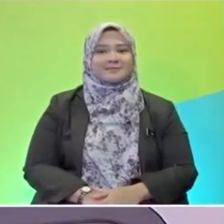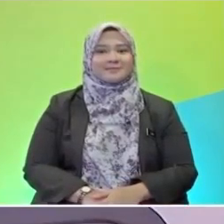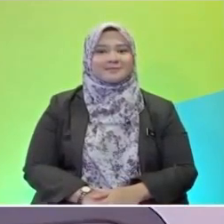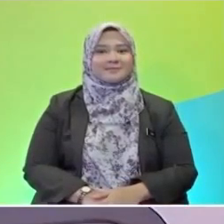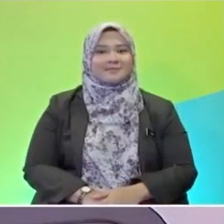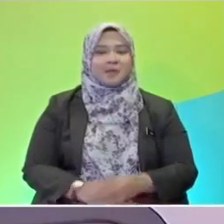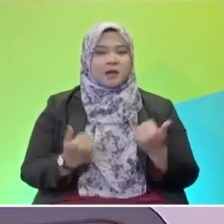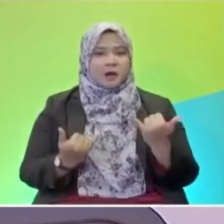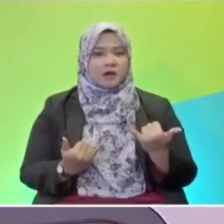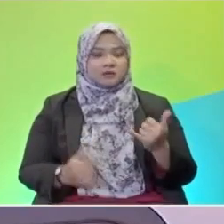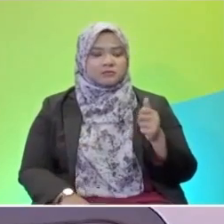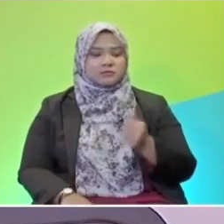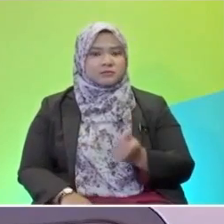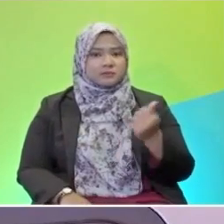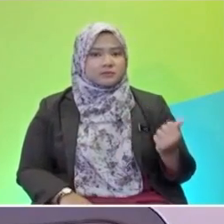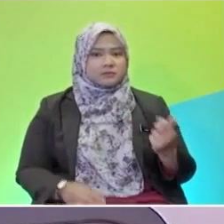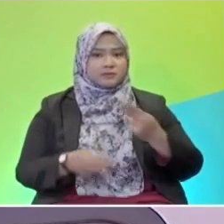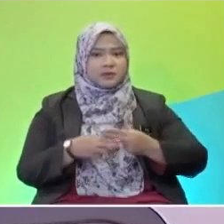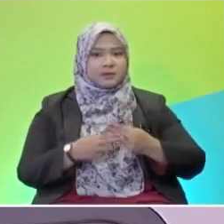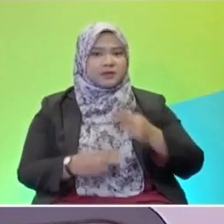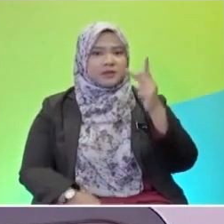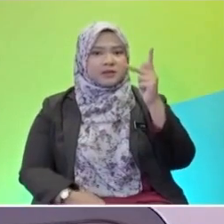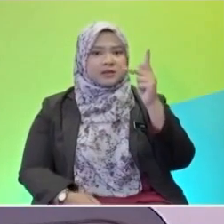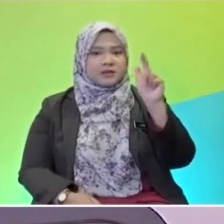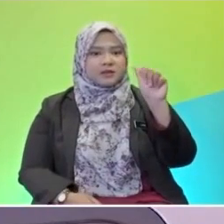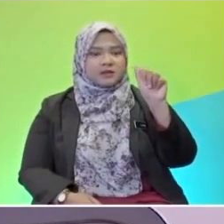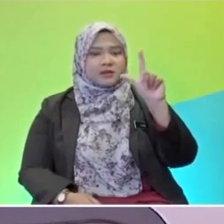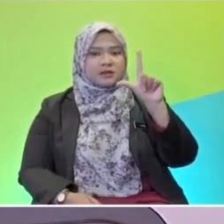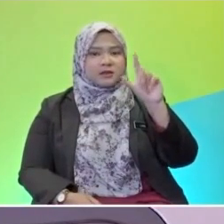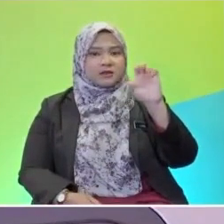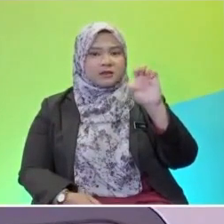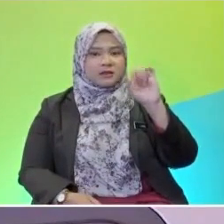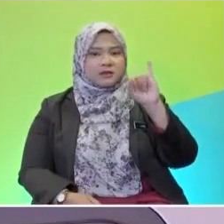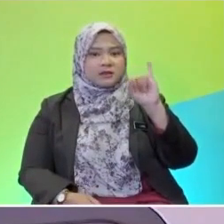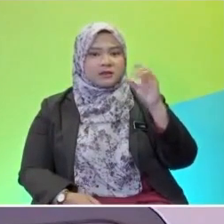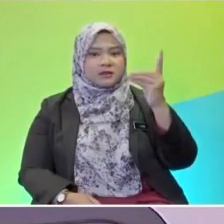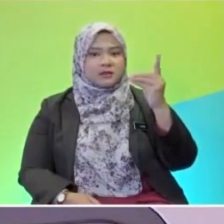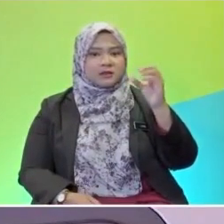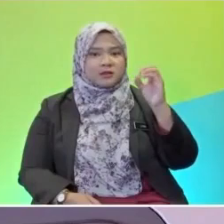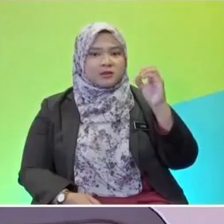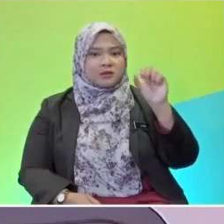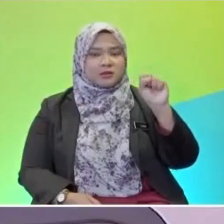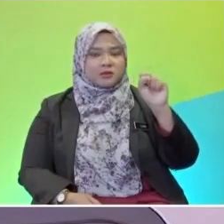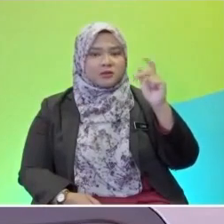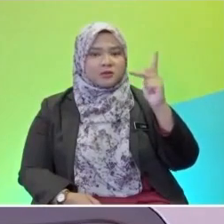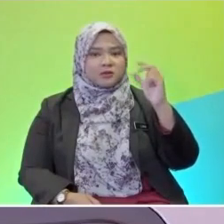saya gunakan untuk hadiah kepada Irfan tadi Oke ini dinamakan sebagai kelaidoskop